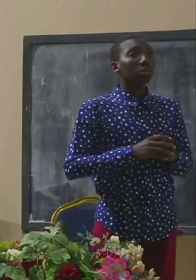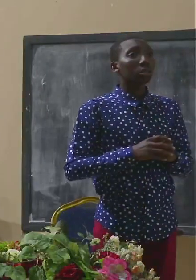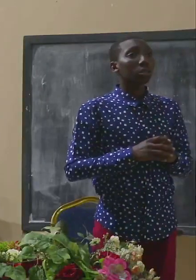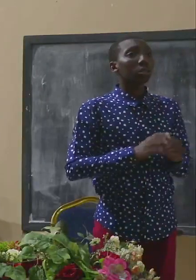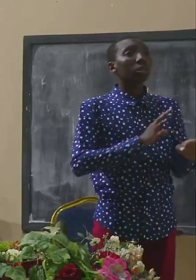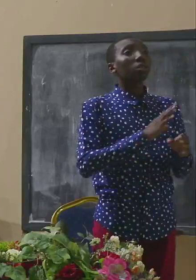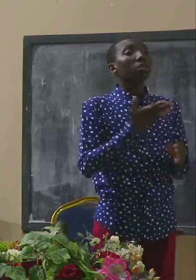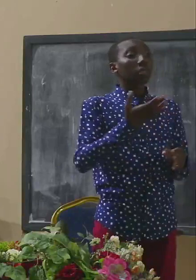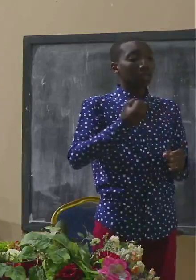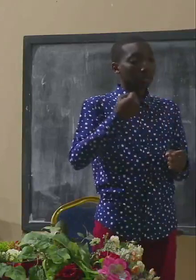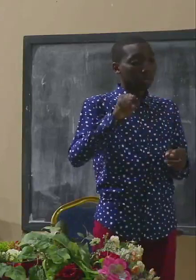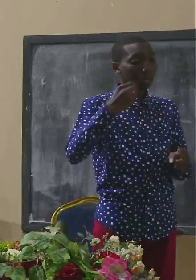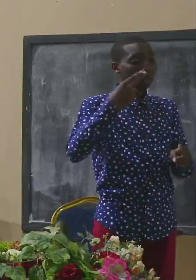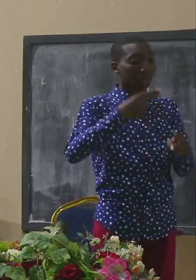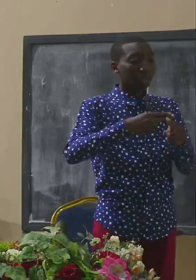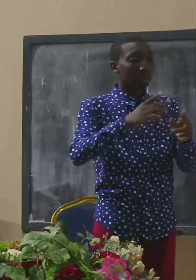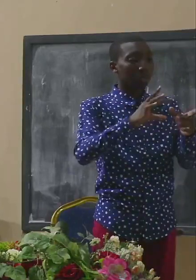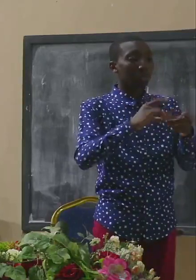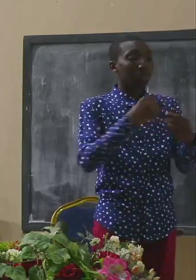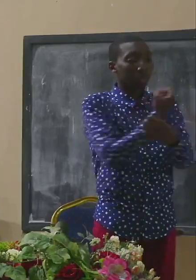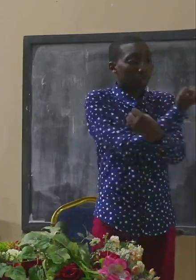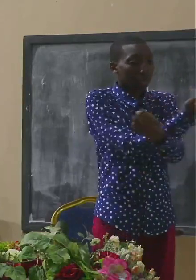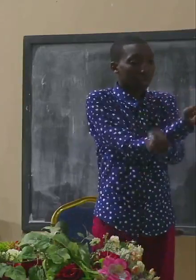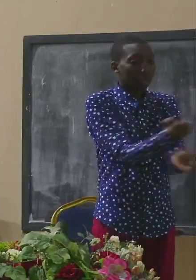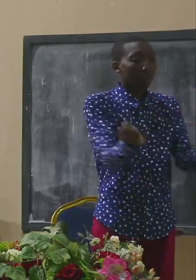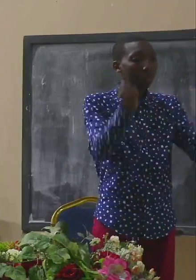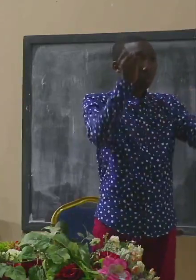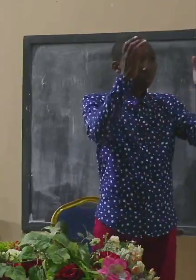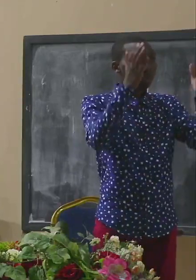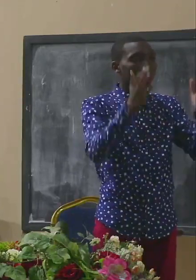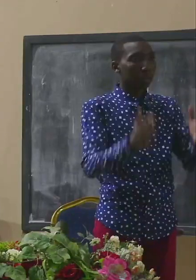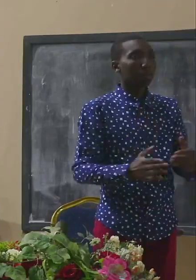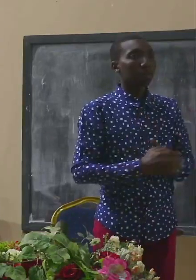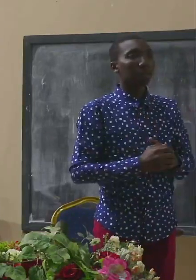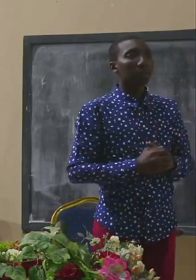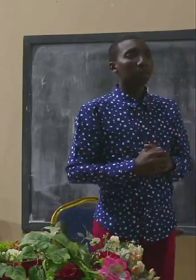Il est jina. Ce nom-là. Ya mokozi. De sauveur.